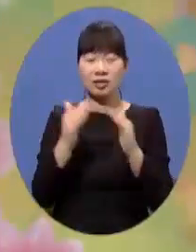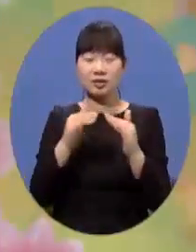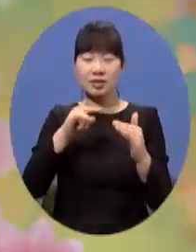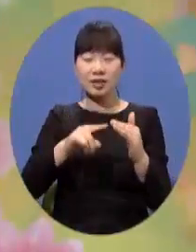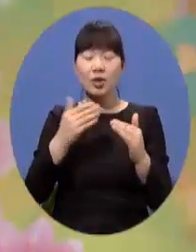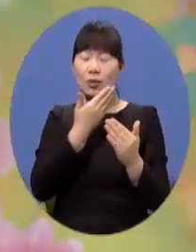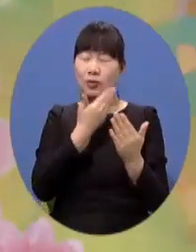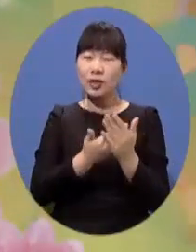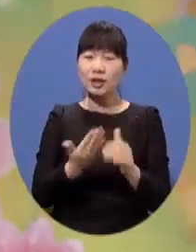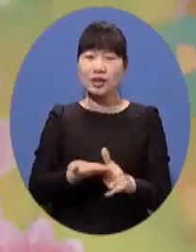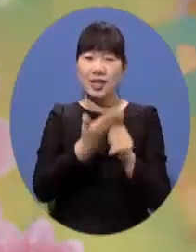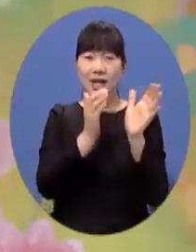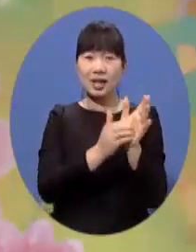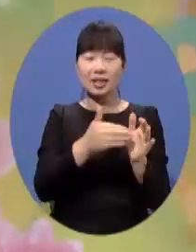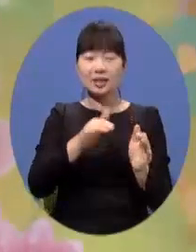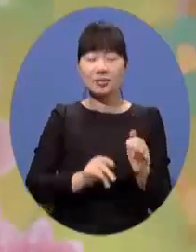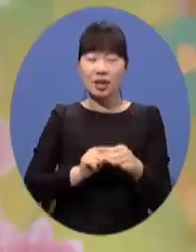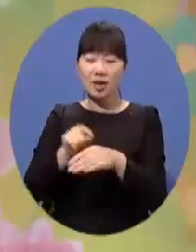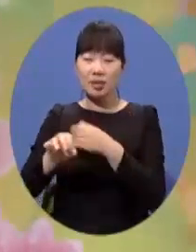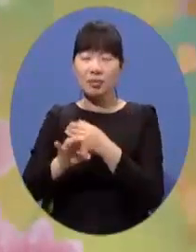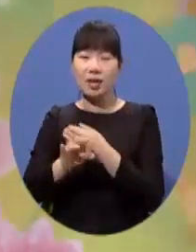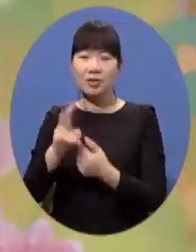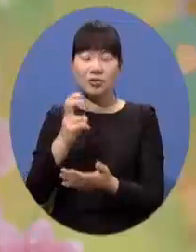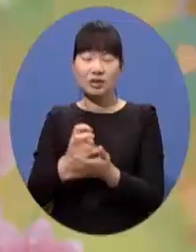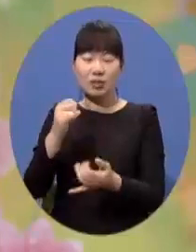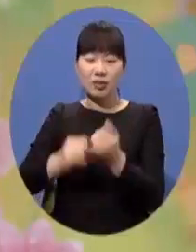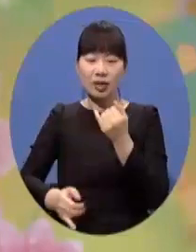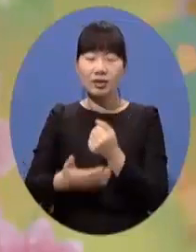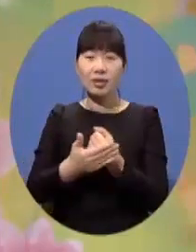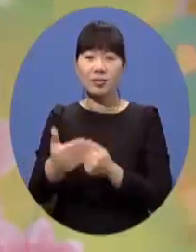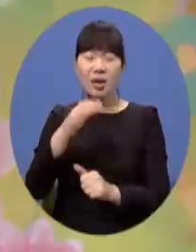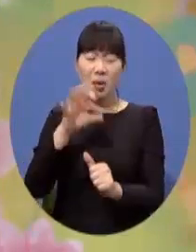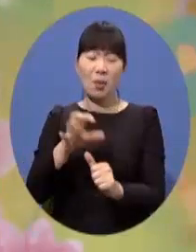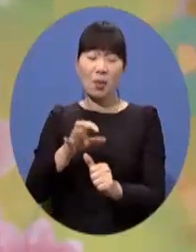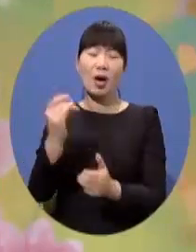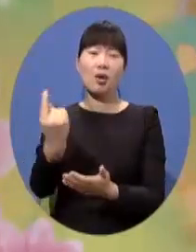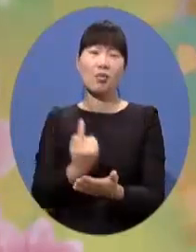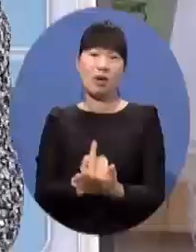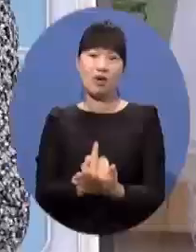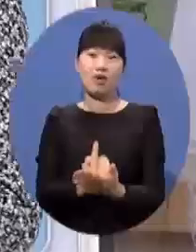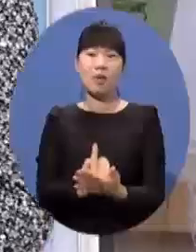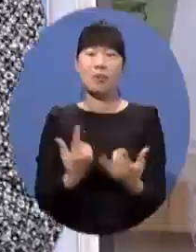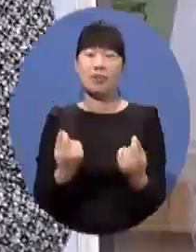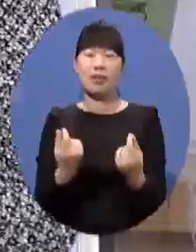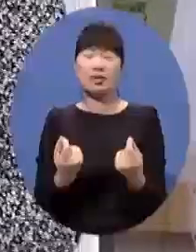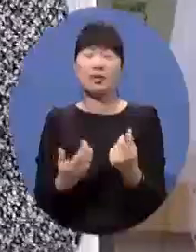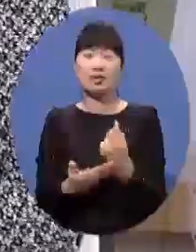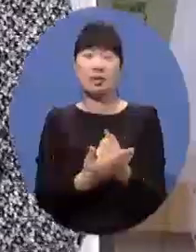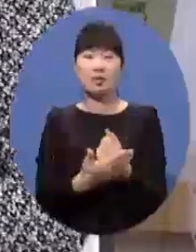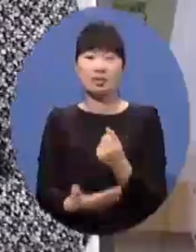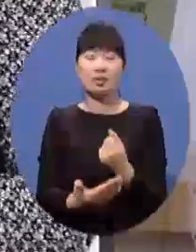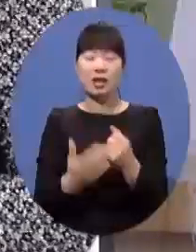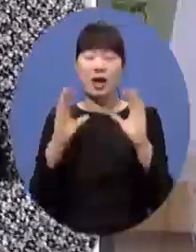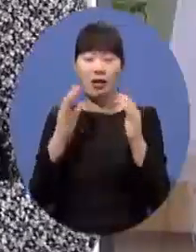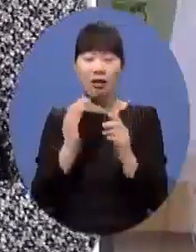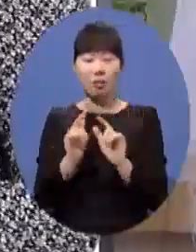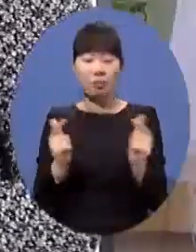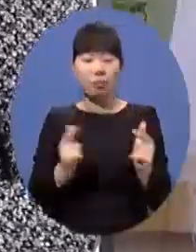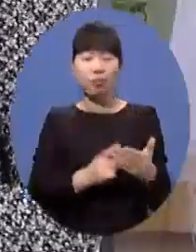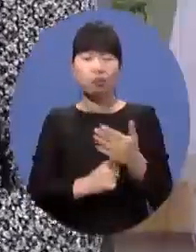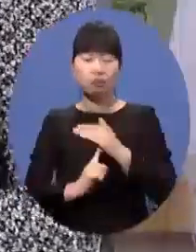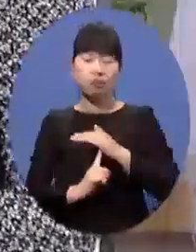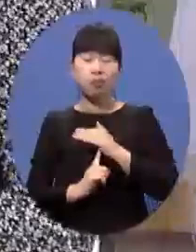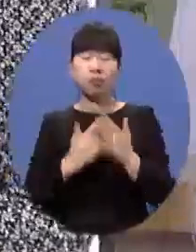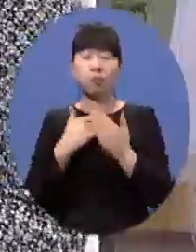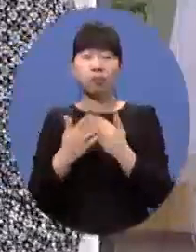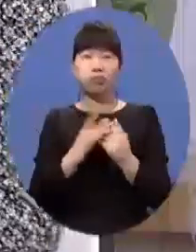귀하게 자랐지만, 밖에 나가면, 규칙을 안 지키는 것 때문에 혼이 나서 온단 말이에요. 그래서 이런 것들 때문에 아이들이 여러 가지 좌절 경험을 하게